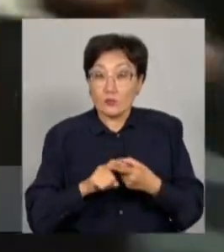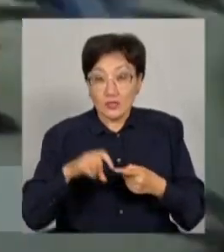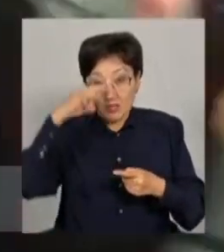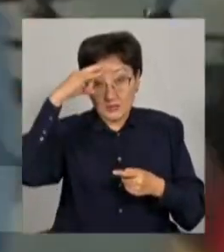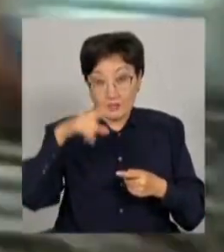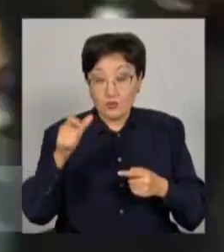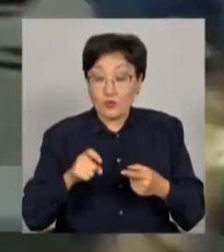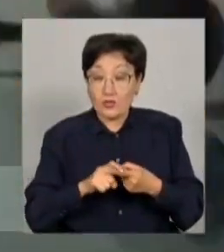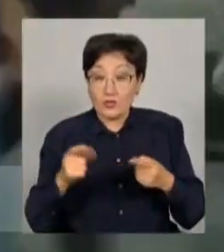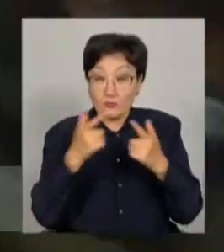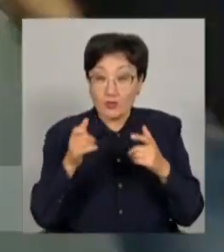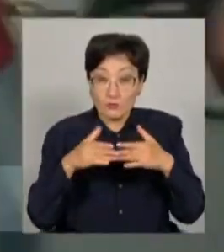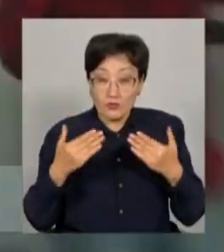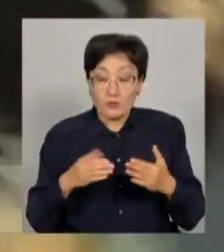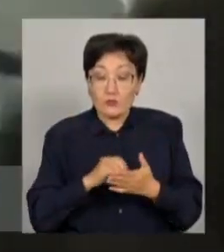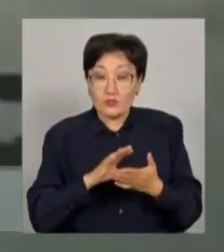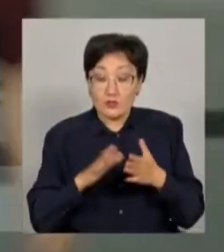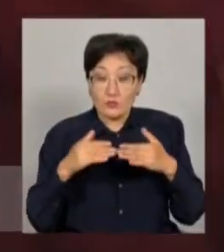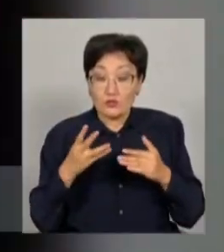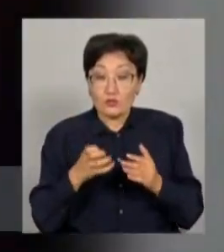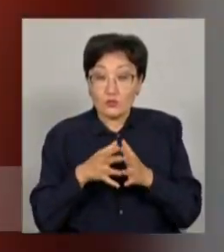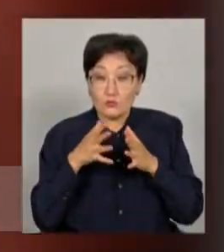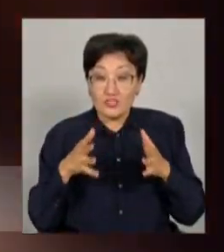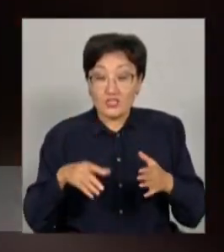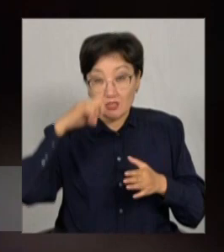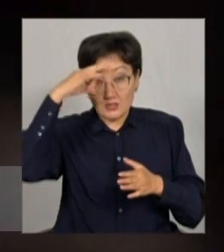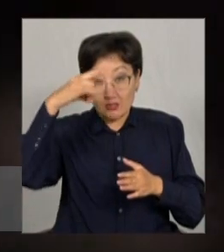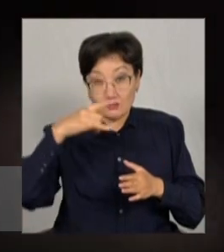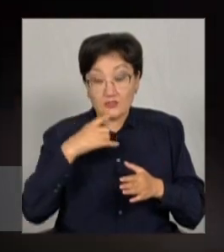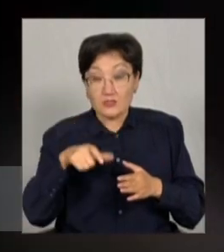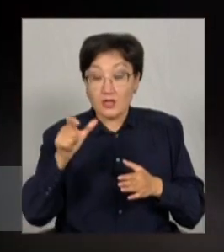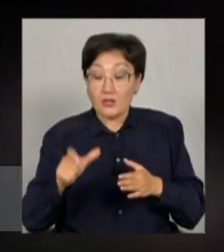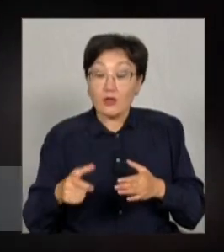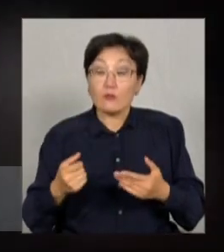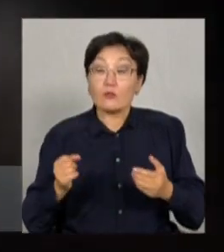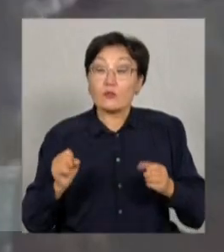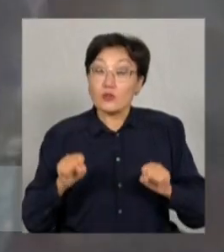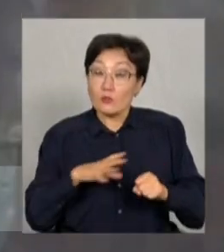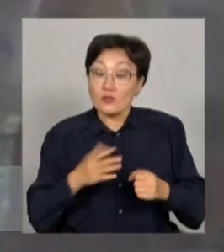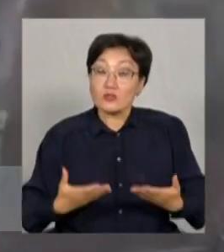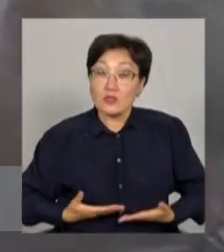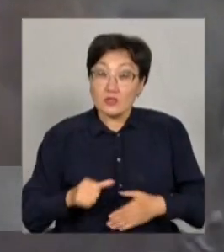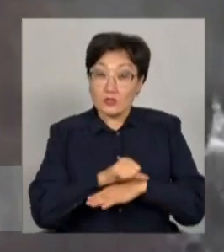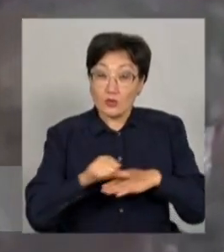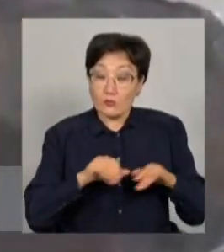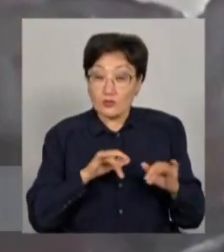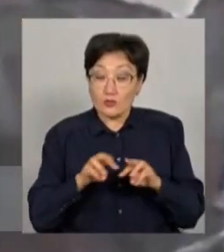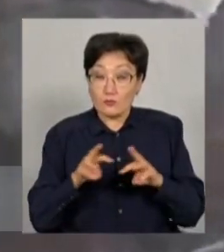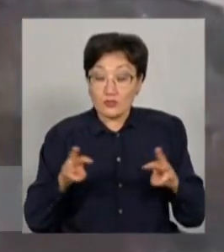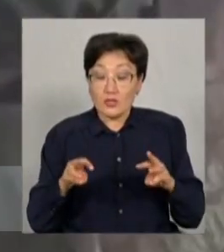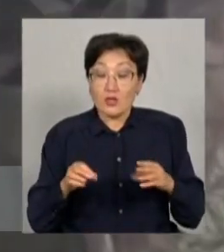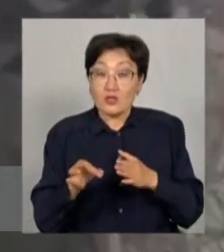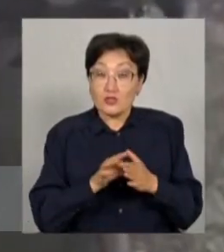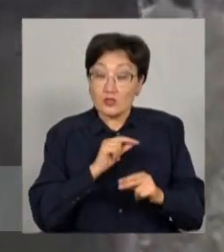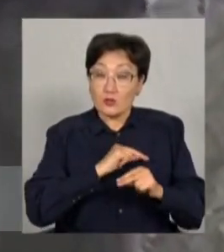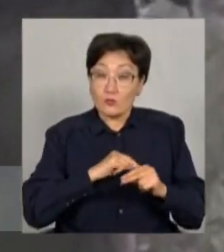жоқ. Дегенмен Израильде есепте жоқ 400-ден астам қазақстандық болуы мүмкін. Қазір сыртқы істер министрлігінде жедел штаб